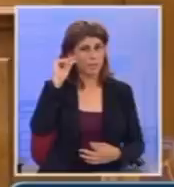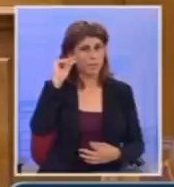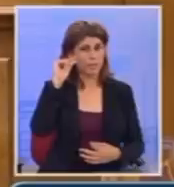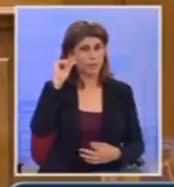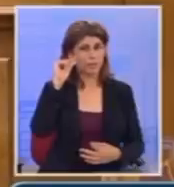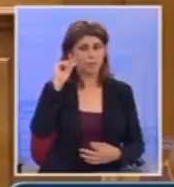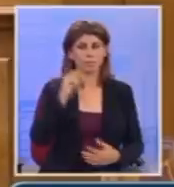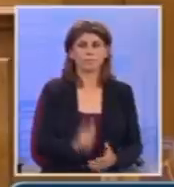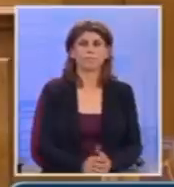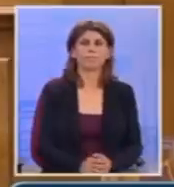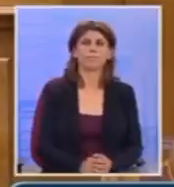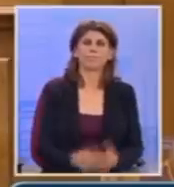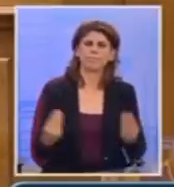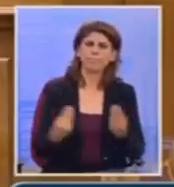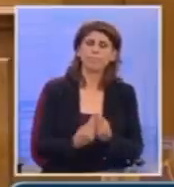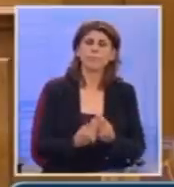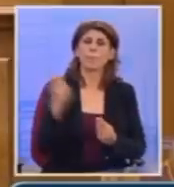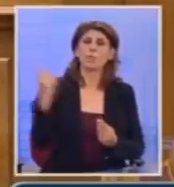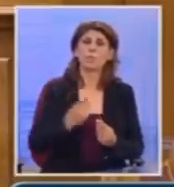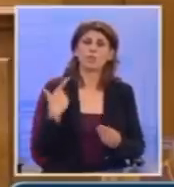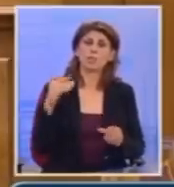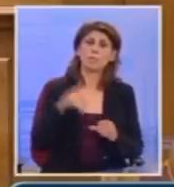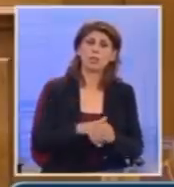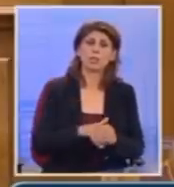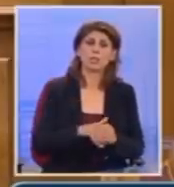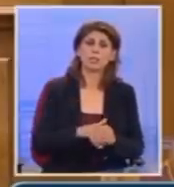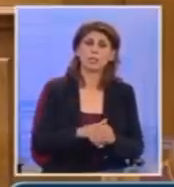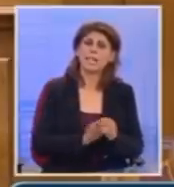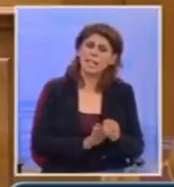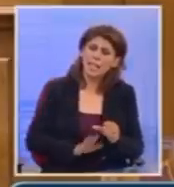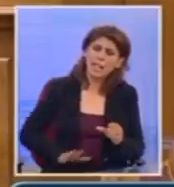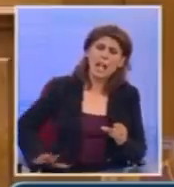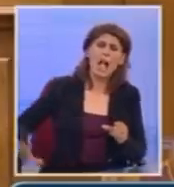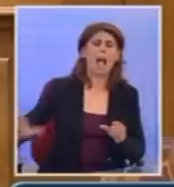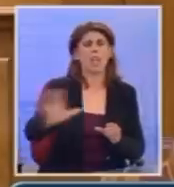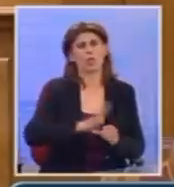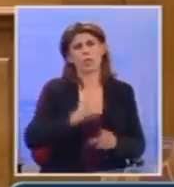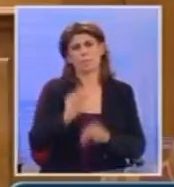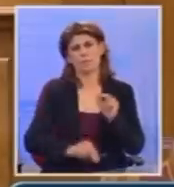συναρτάται με το ποσοστό συμμετοχής τους στην καθολική ψηφοφορία.